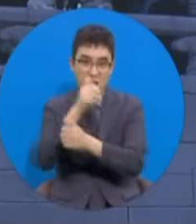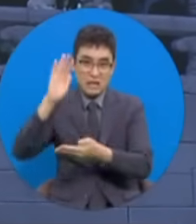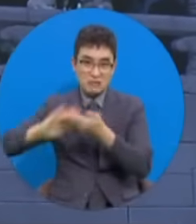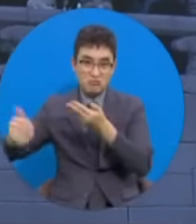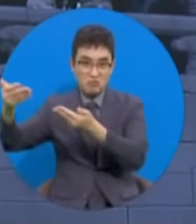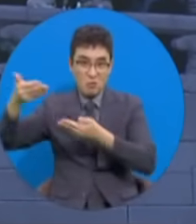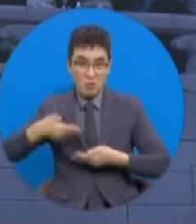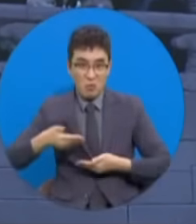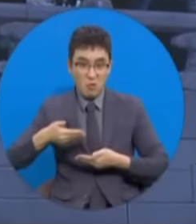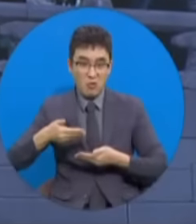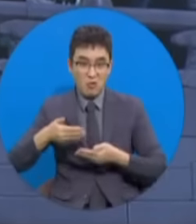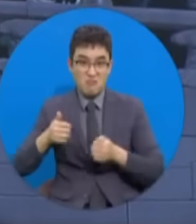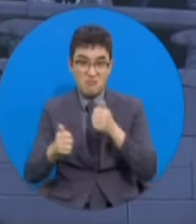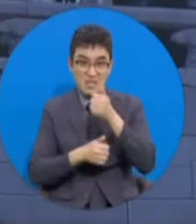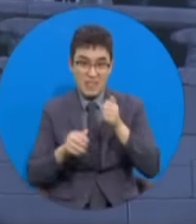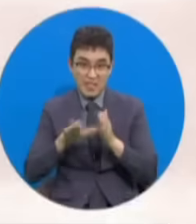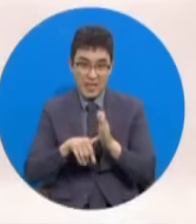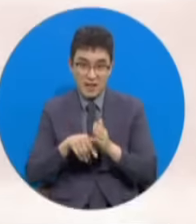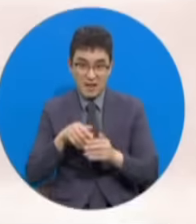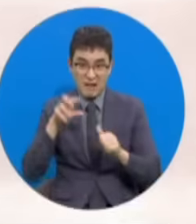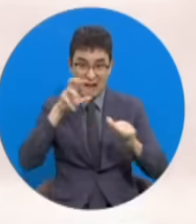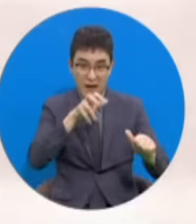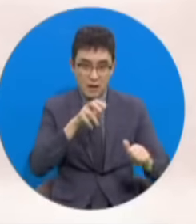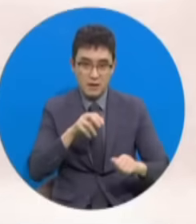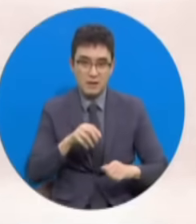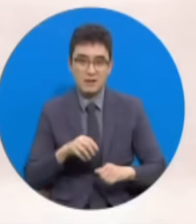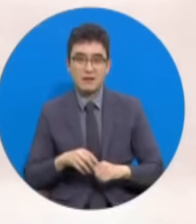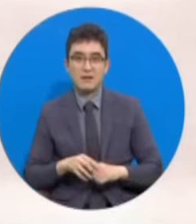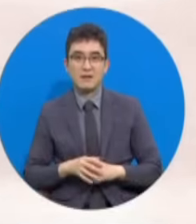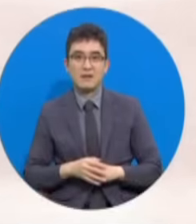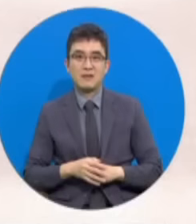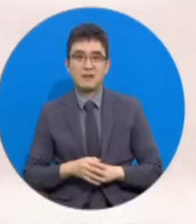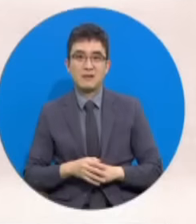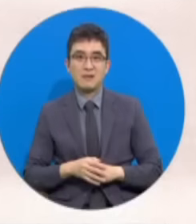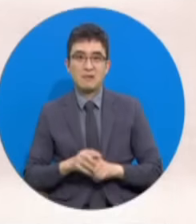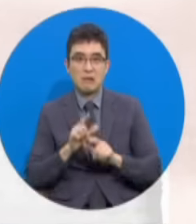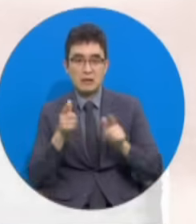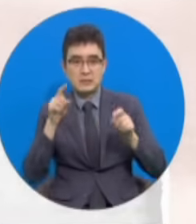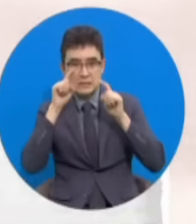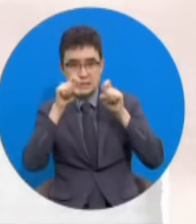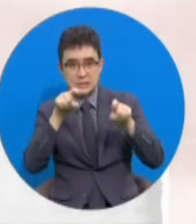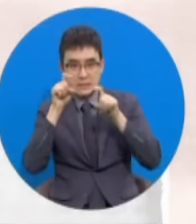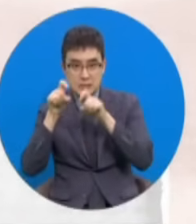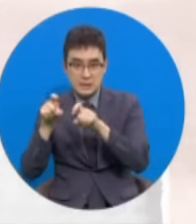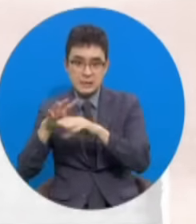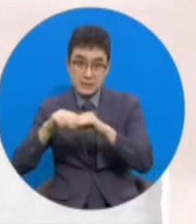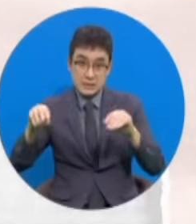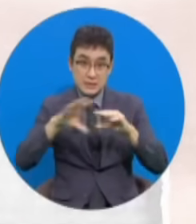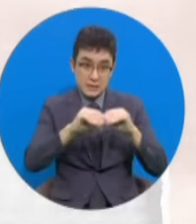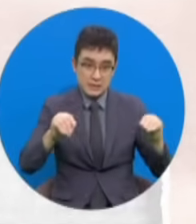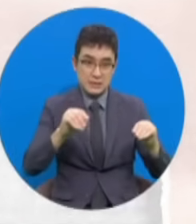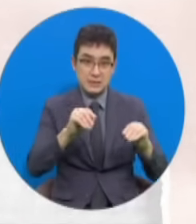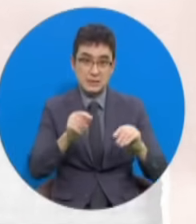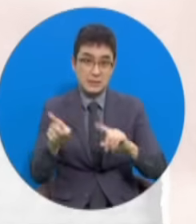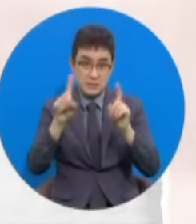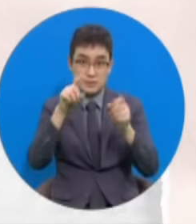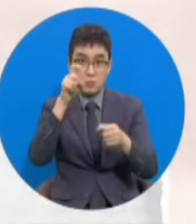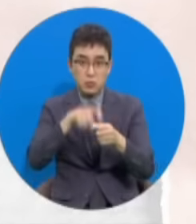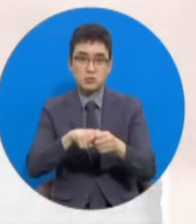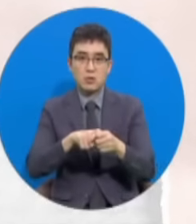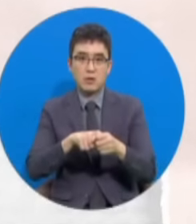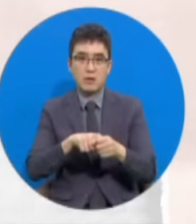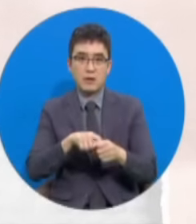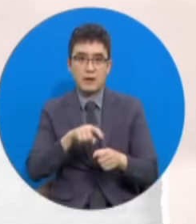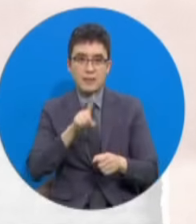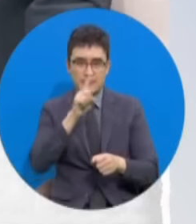풀리나요? 글쎄요. 지금 이제 그 지금 의혹을 풀기 위해서는 하나하나 다시 되짚어봐서